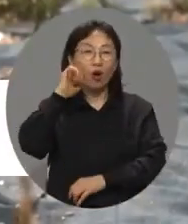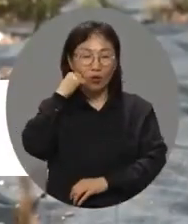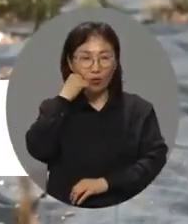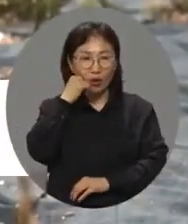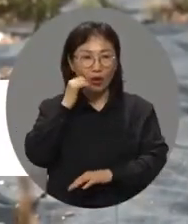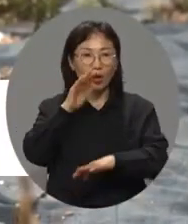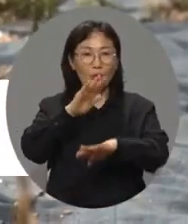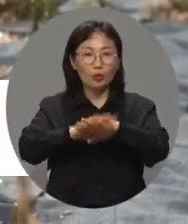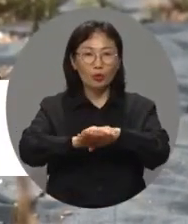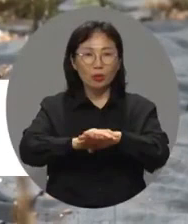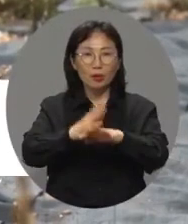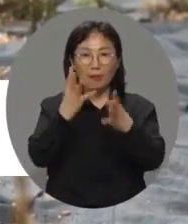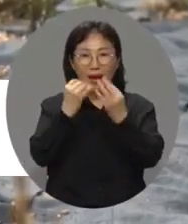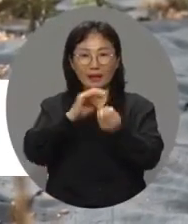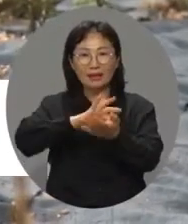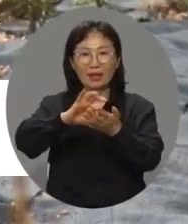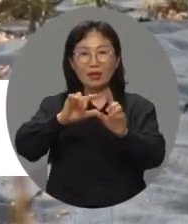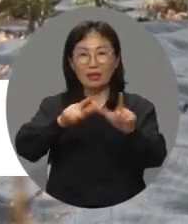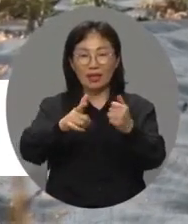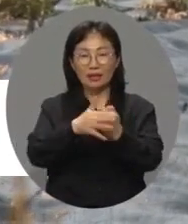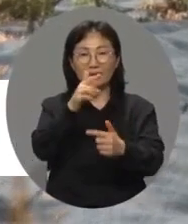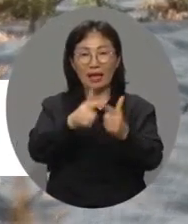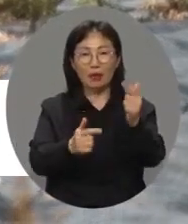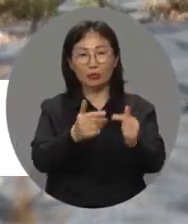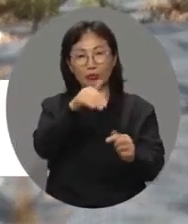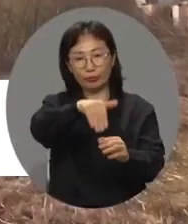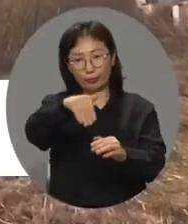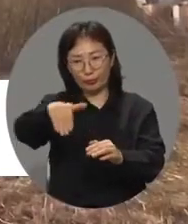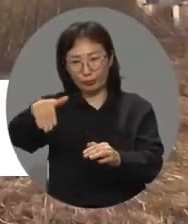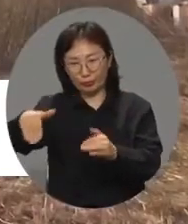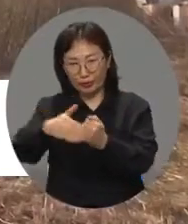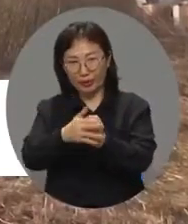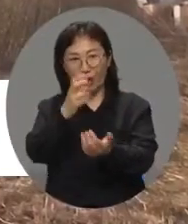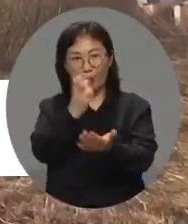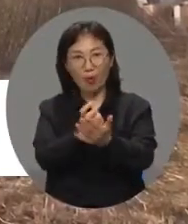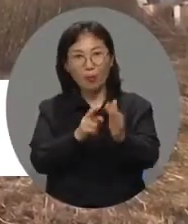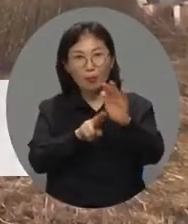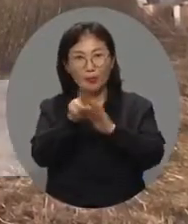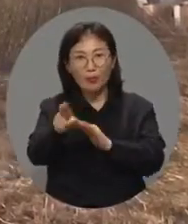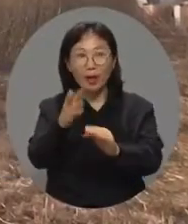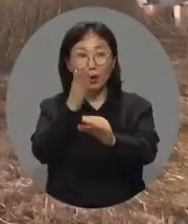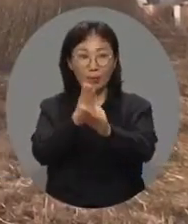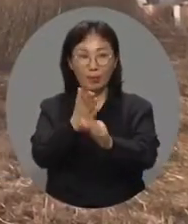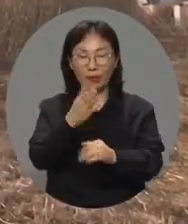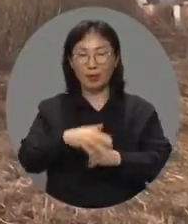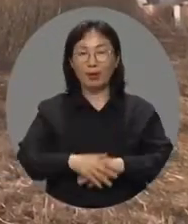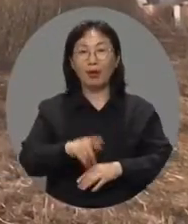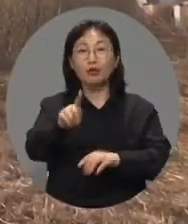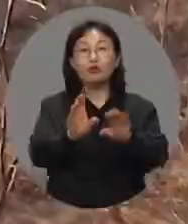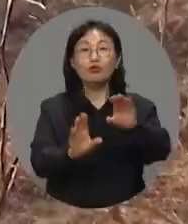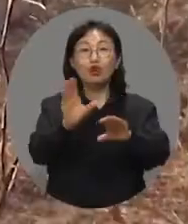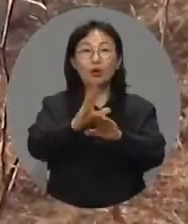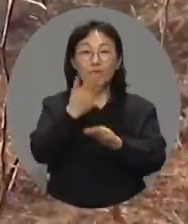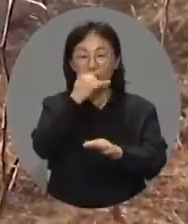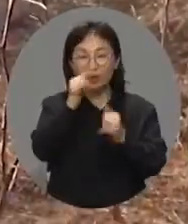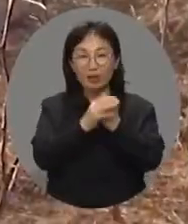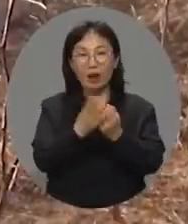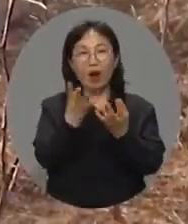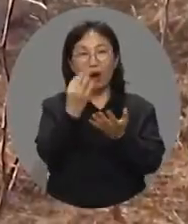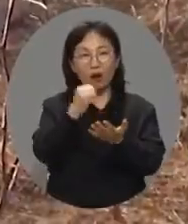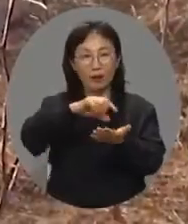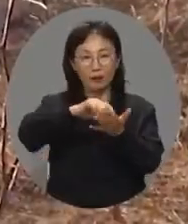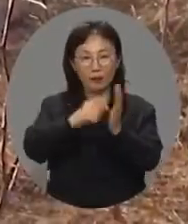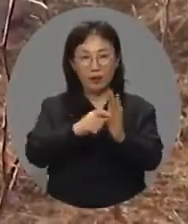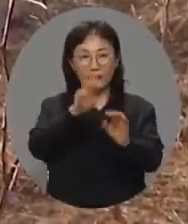나무를 심어 법망을 피해갈 수도 있습니다. 선출직 공직자의 경우 휴경도 가능해 얼마든지 농지 소유가